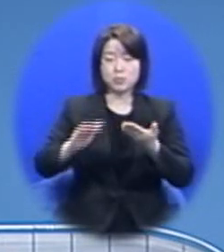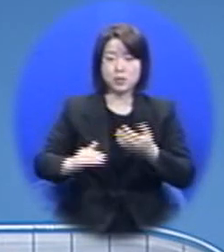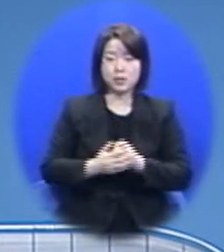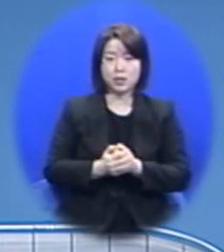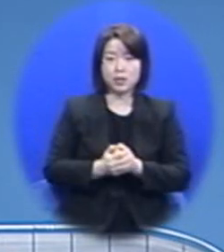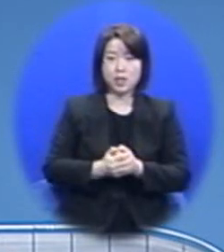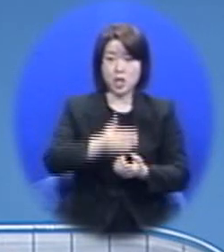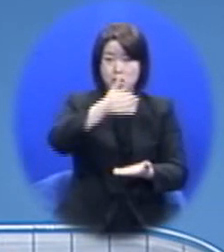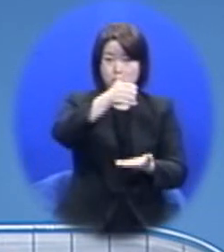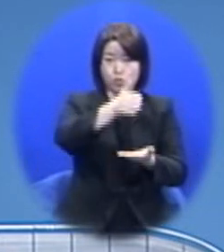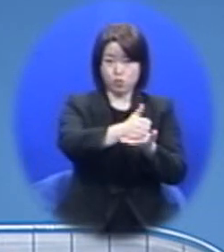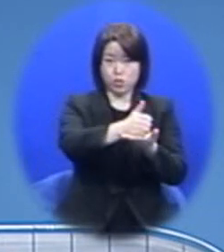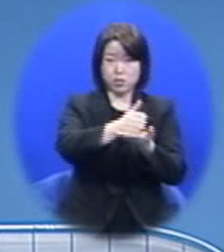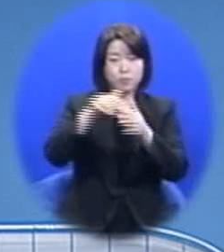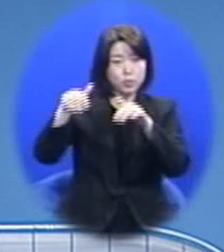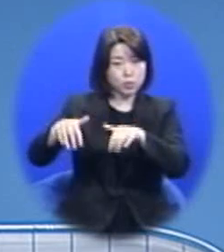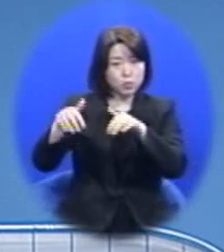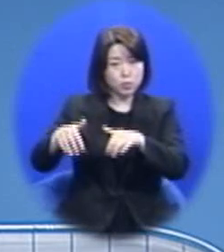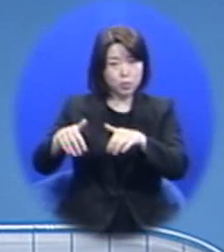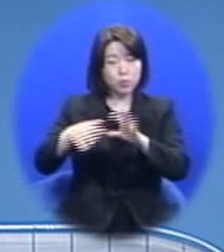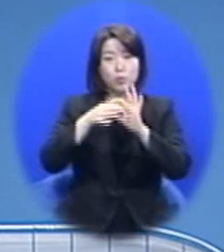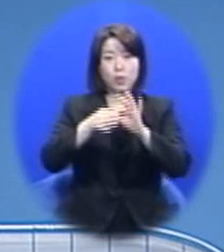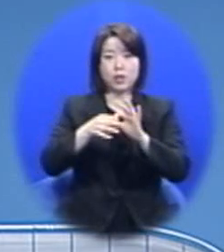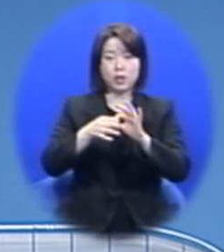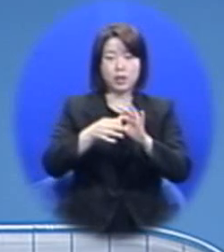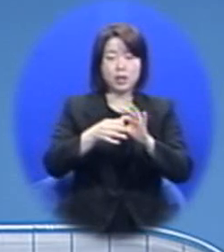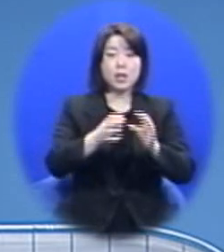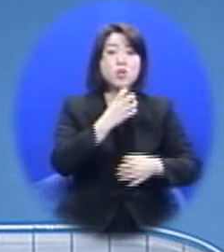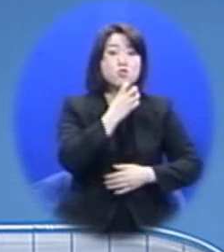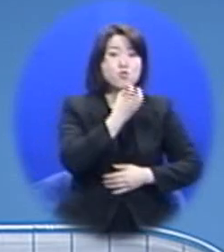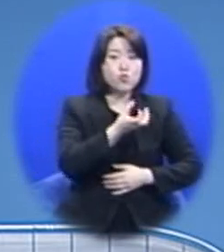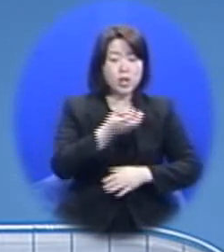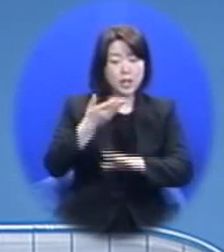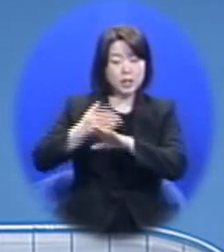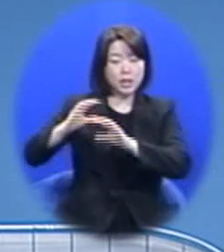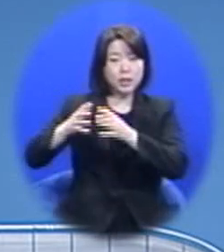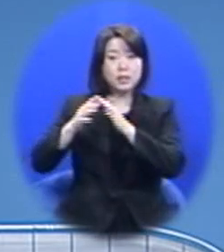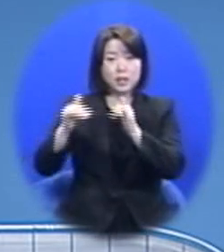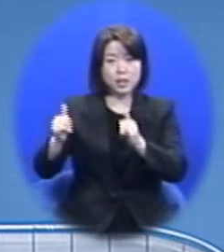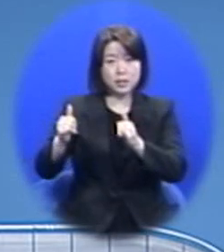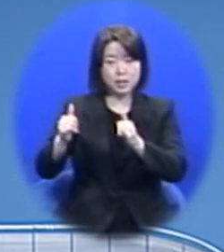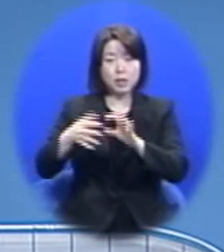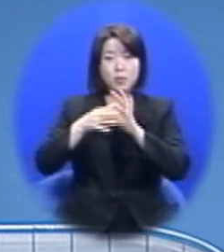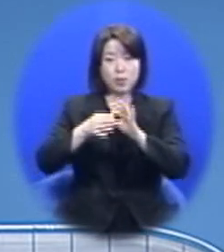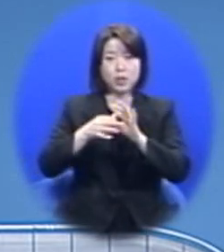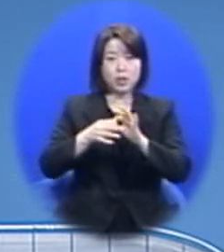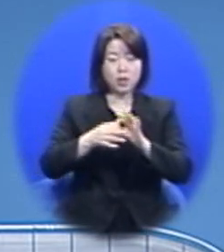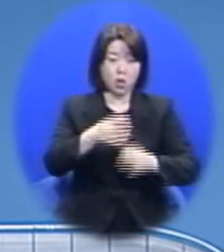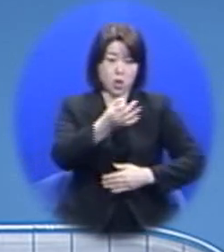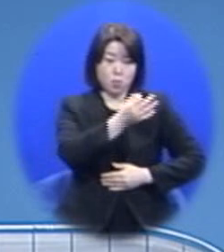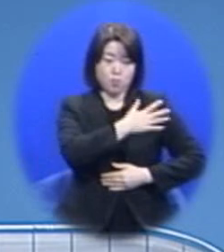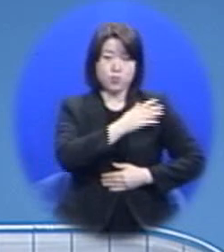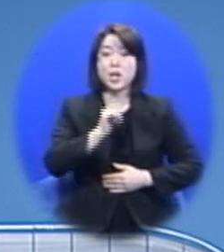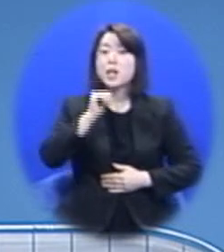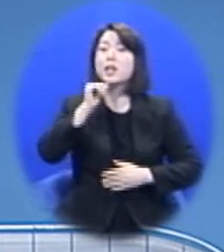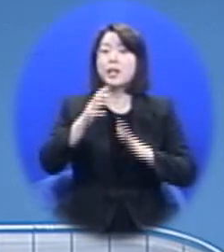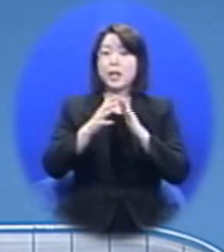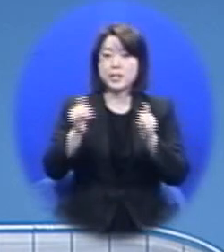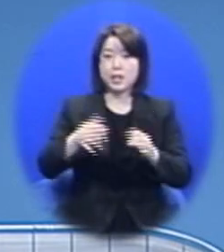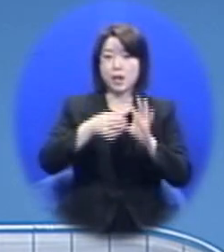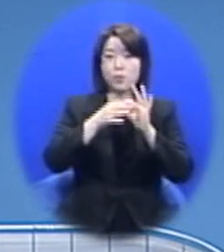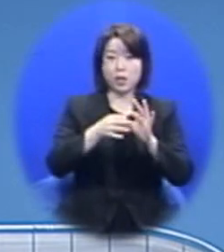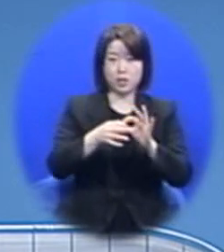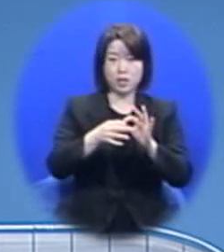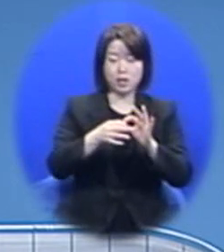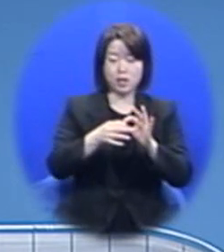주인, 종 관계, 유대인과 이방인 관계, 부자와 가난한 사람의 관계, 교회 안에서는